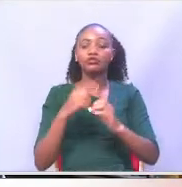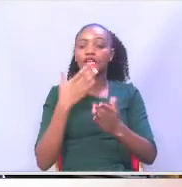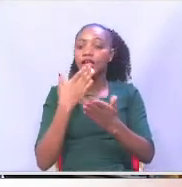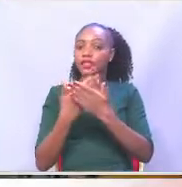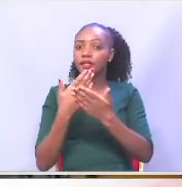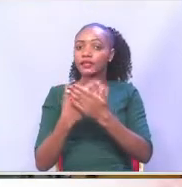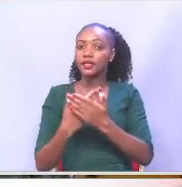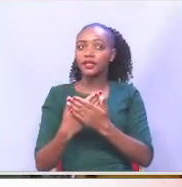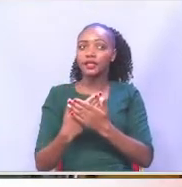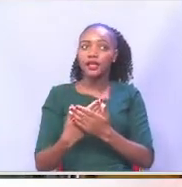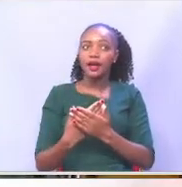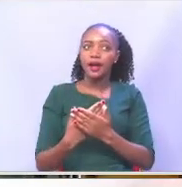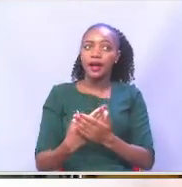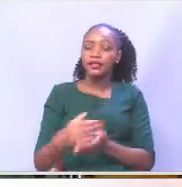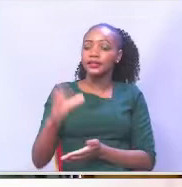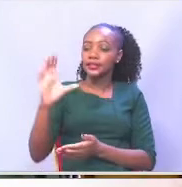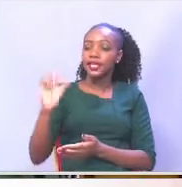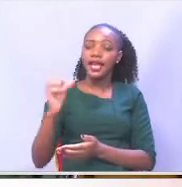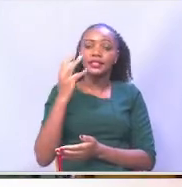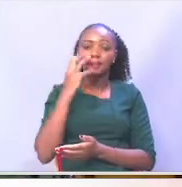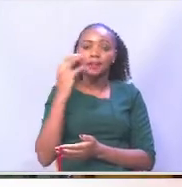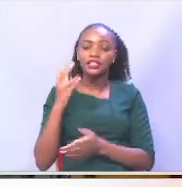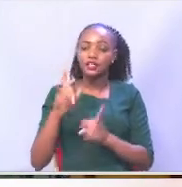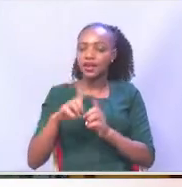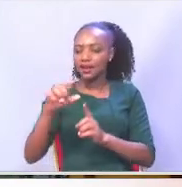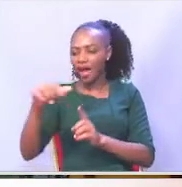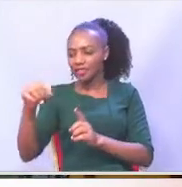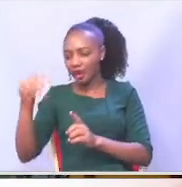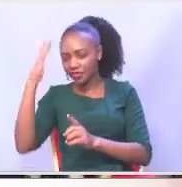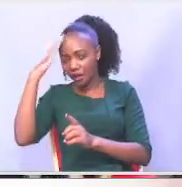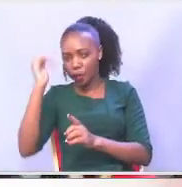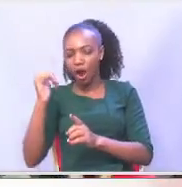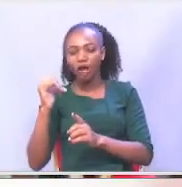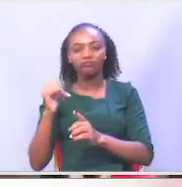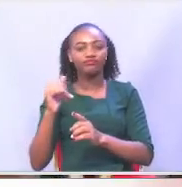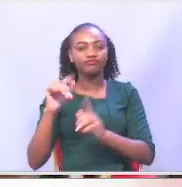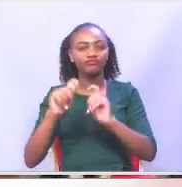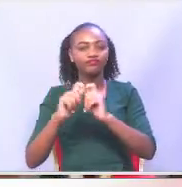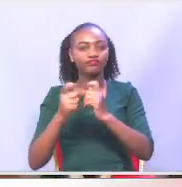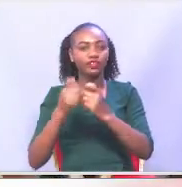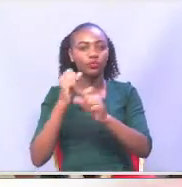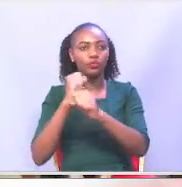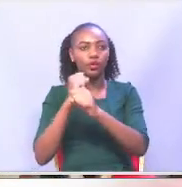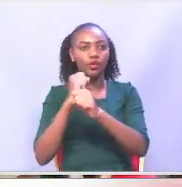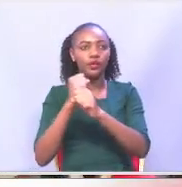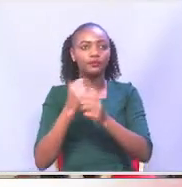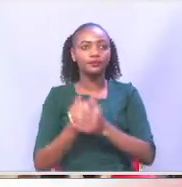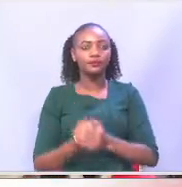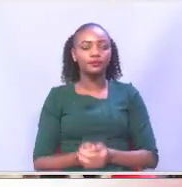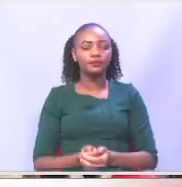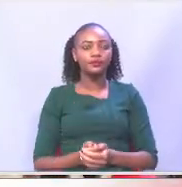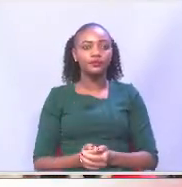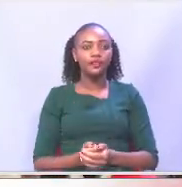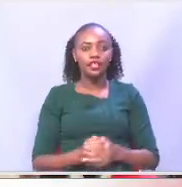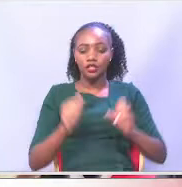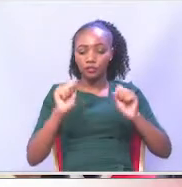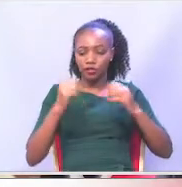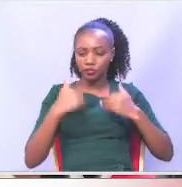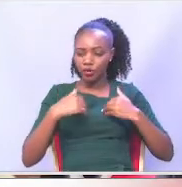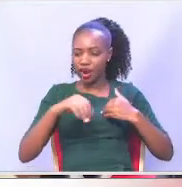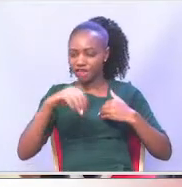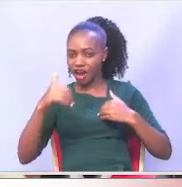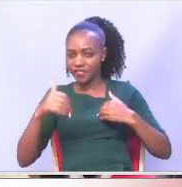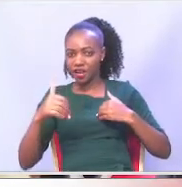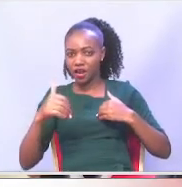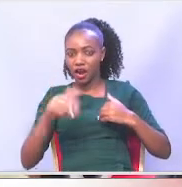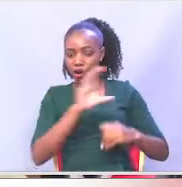Cabinet Secretary Fred Matiang'i and others for their counsel. Kutakuwa na mwenzangu ambaye atakuja the course of this week ama next week